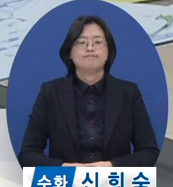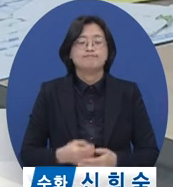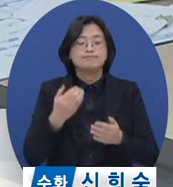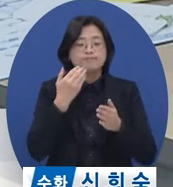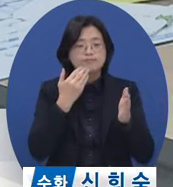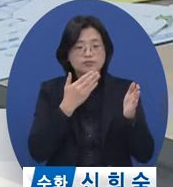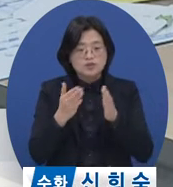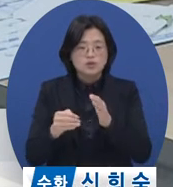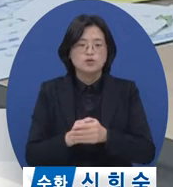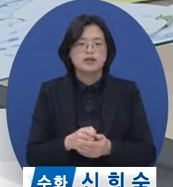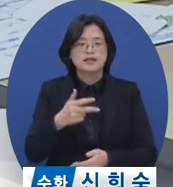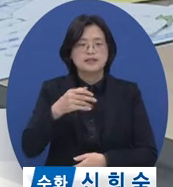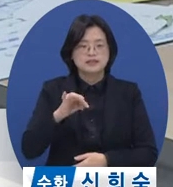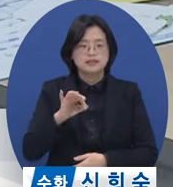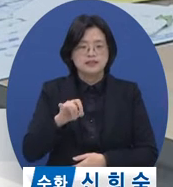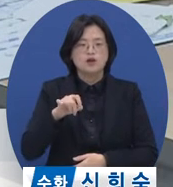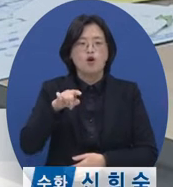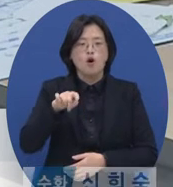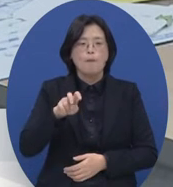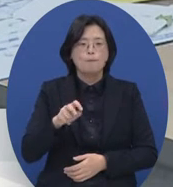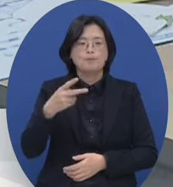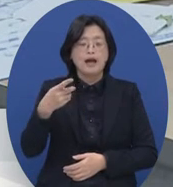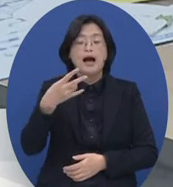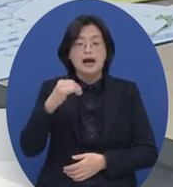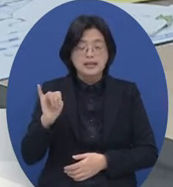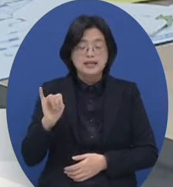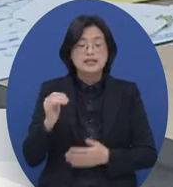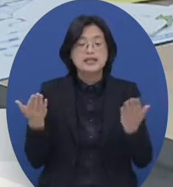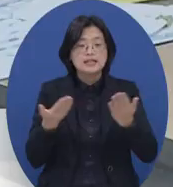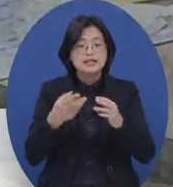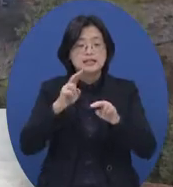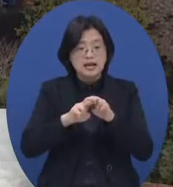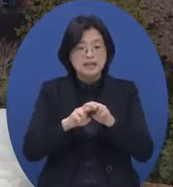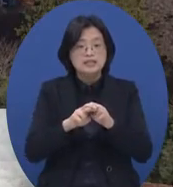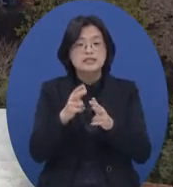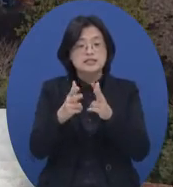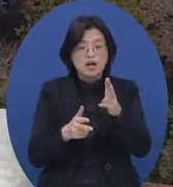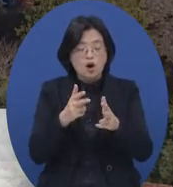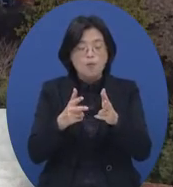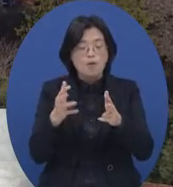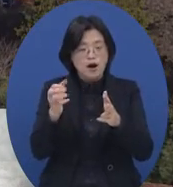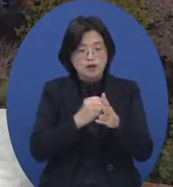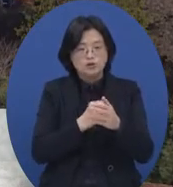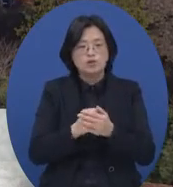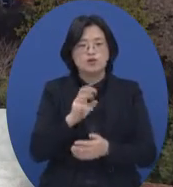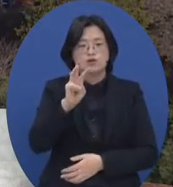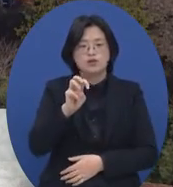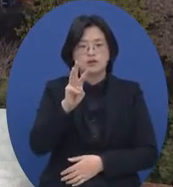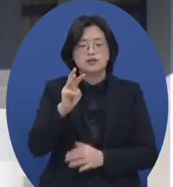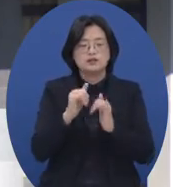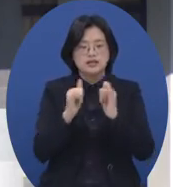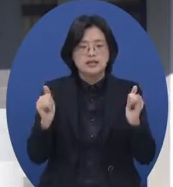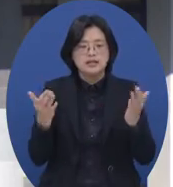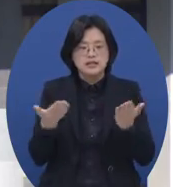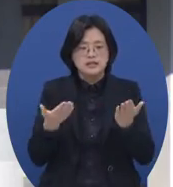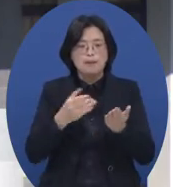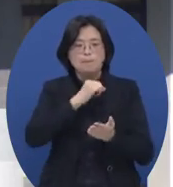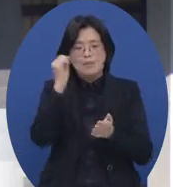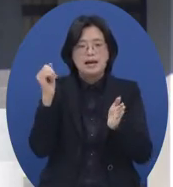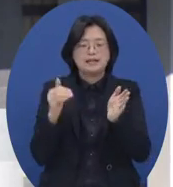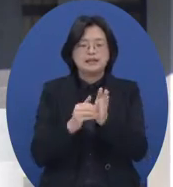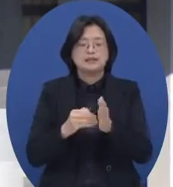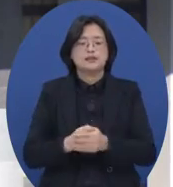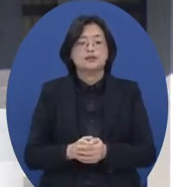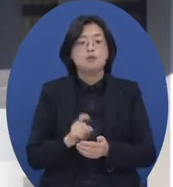경기도 징검다리 일자리 사업으로 30 세 명의 청년들이 취업에 성공했습니다 징검다리 일자리 사업은 도